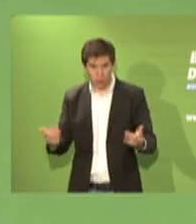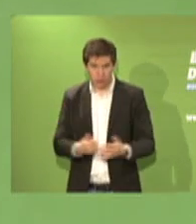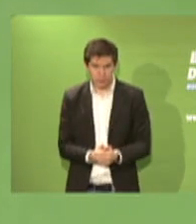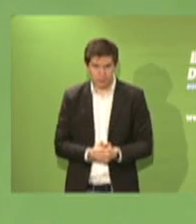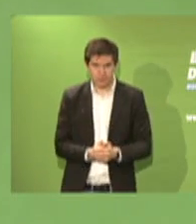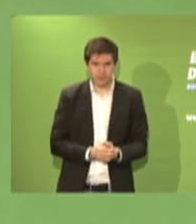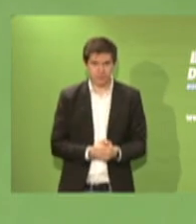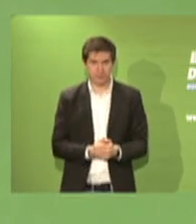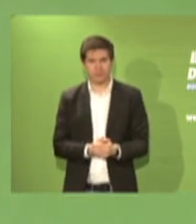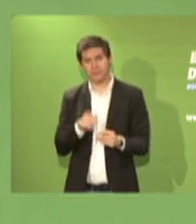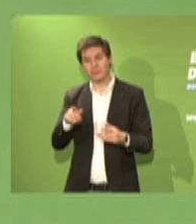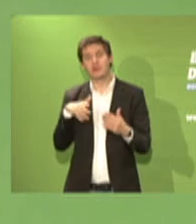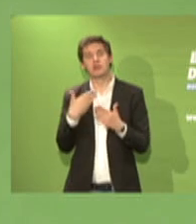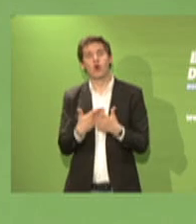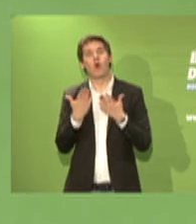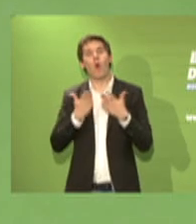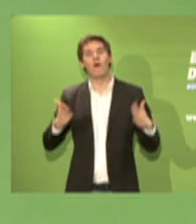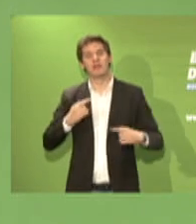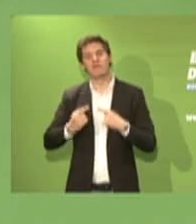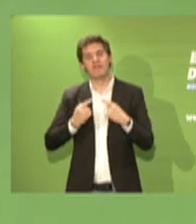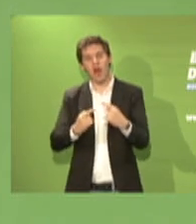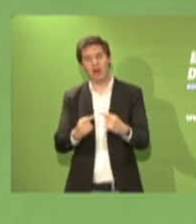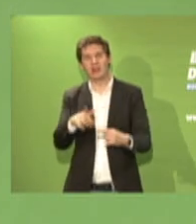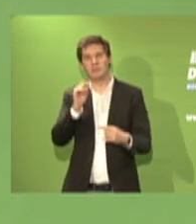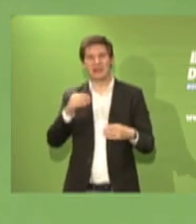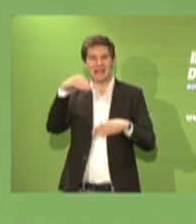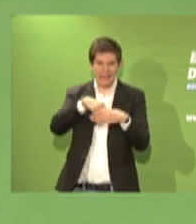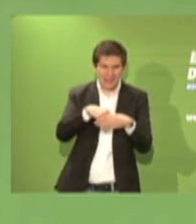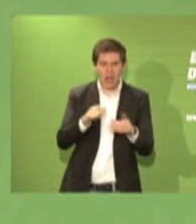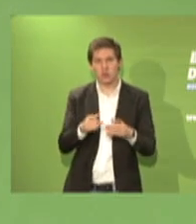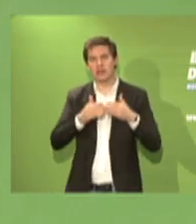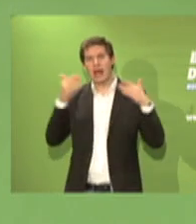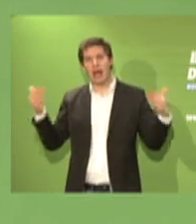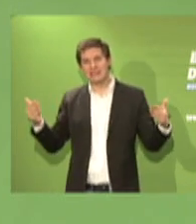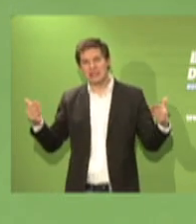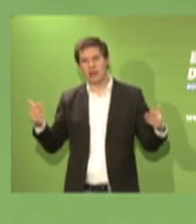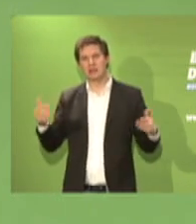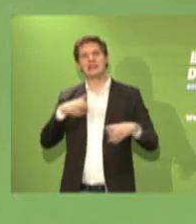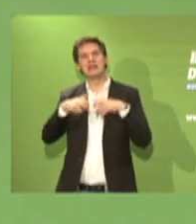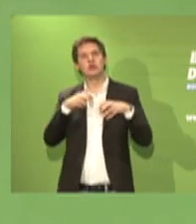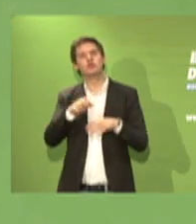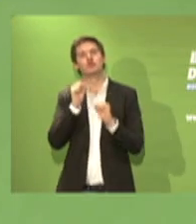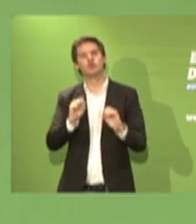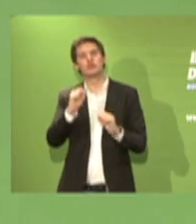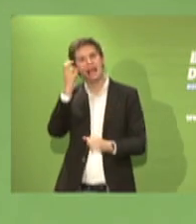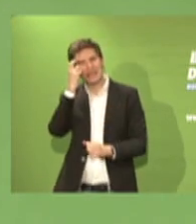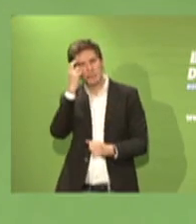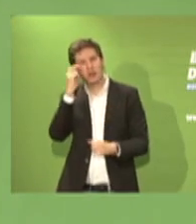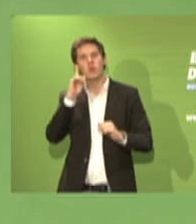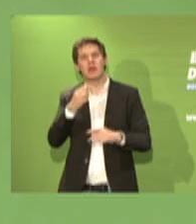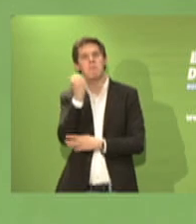Bei diesem offenen Verfahren sind interne und externe Agrar- und Tierschutzexperten